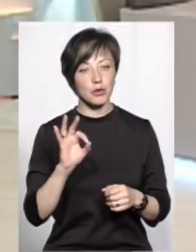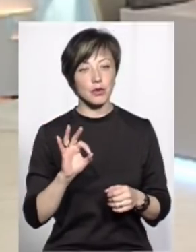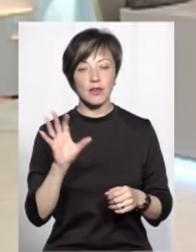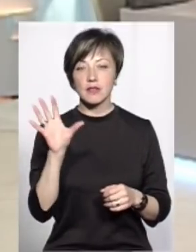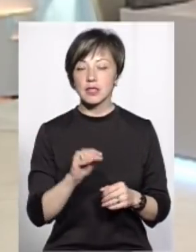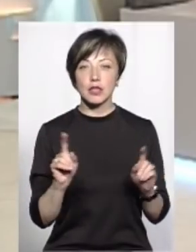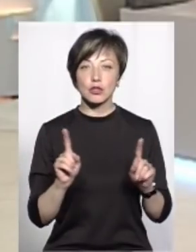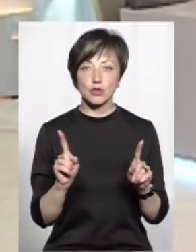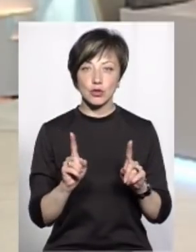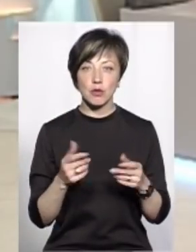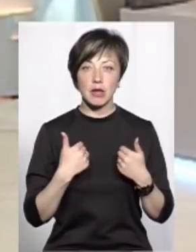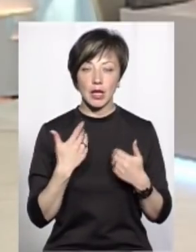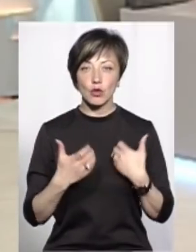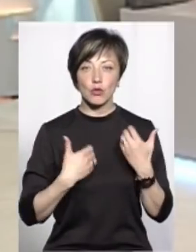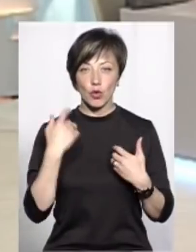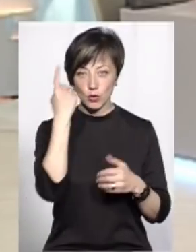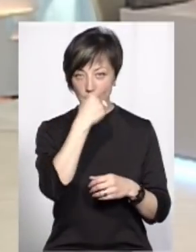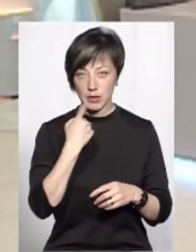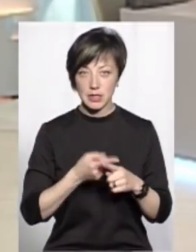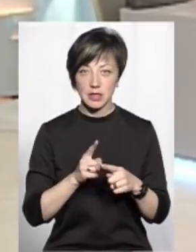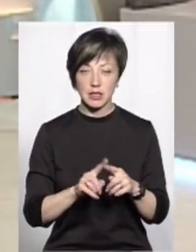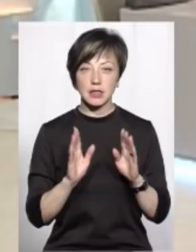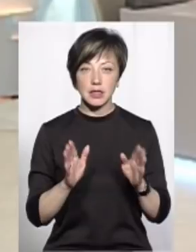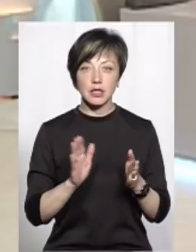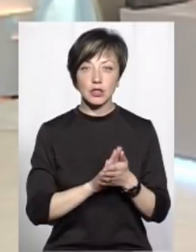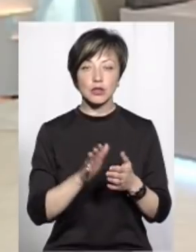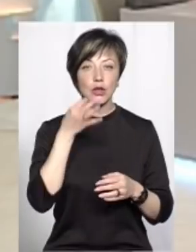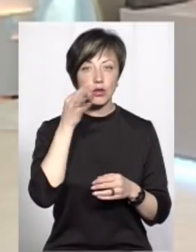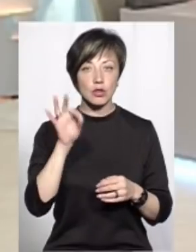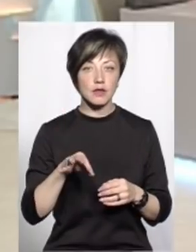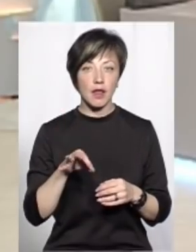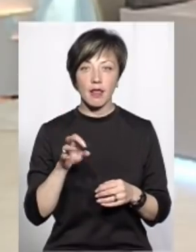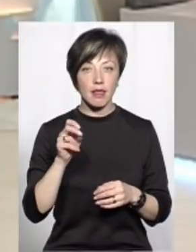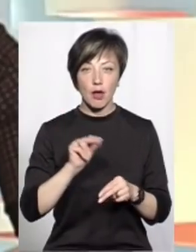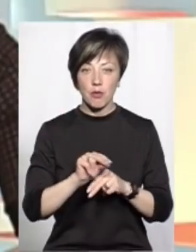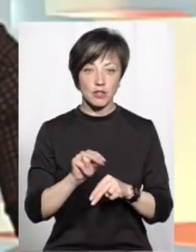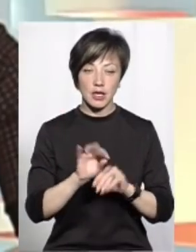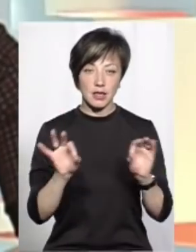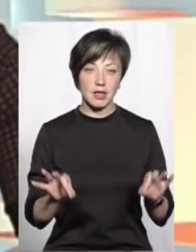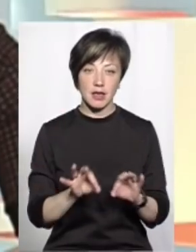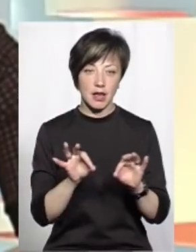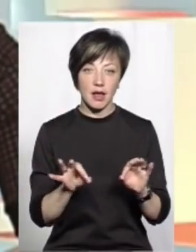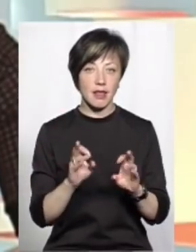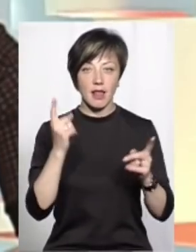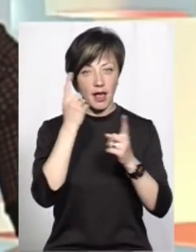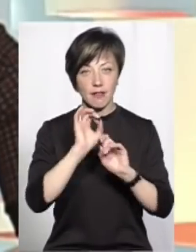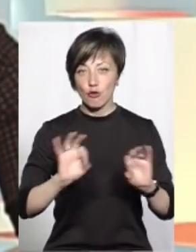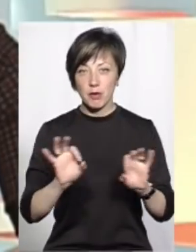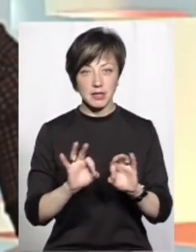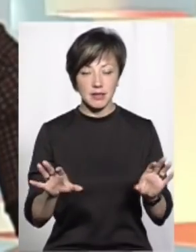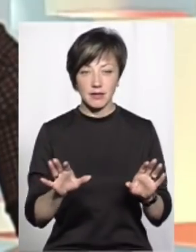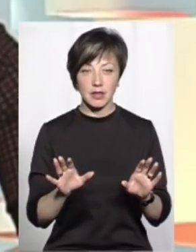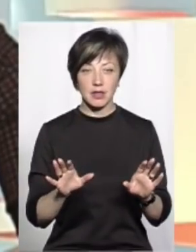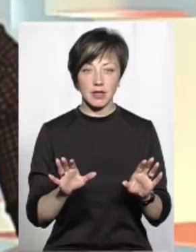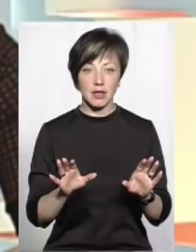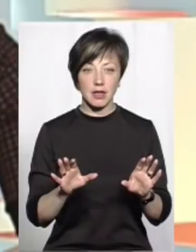все, що мене турбує особисто. Це чисто такий досвід, не повчання ніякість, не інформативний блог, там,